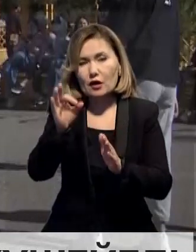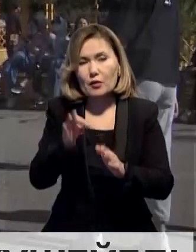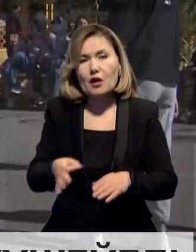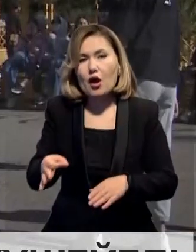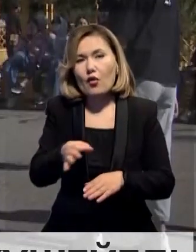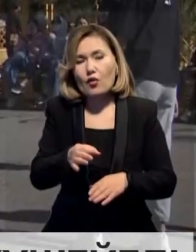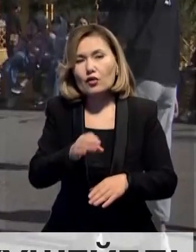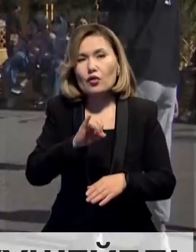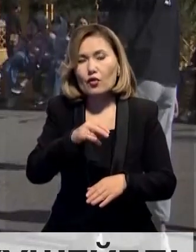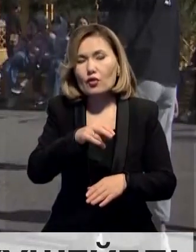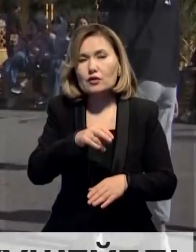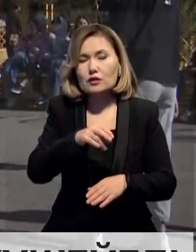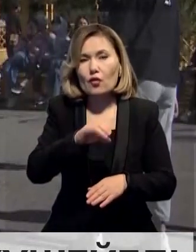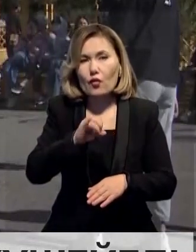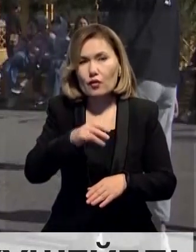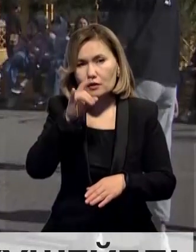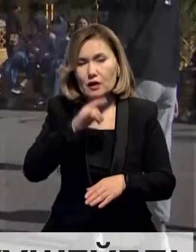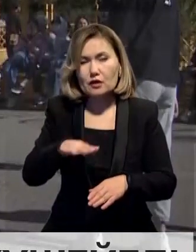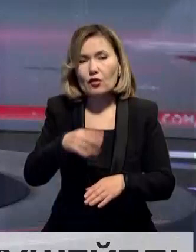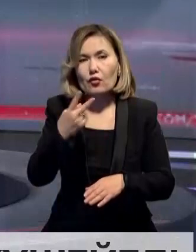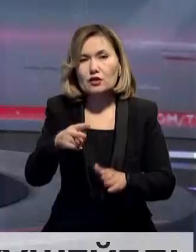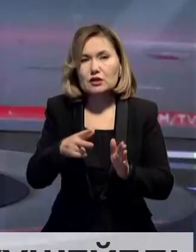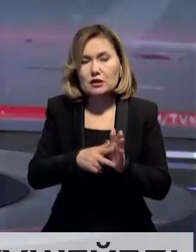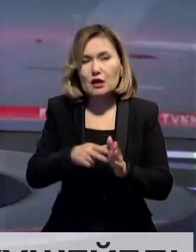облысының оңтүстігінде 37 градус жылыны құрайды.